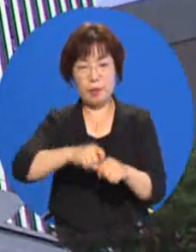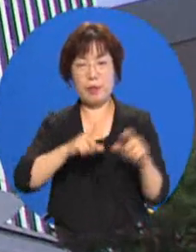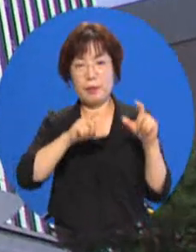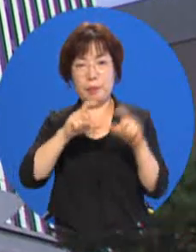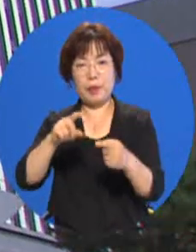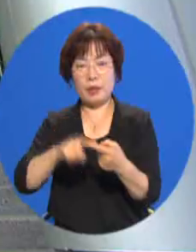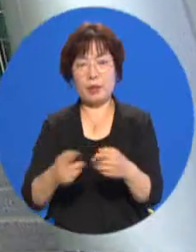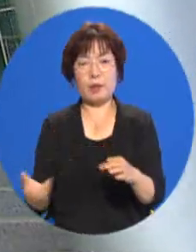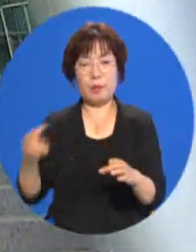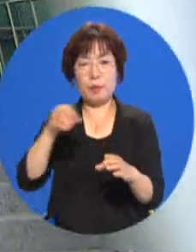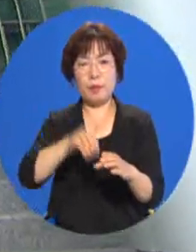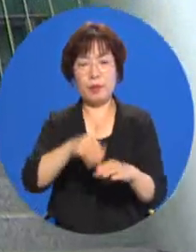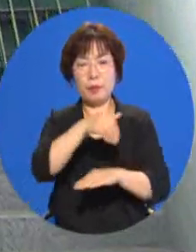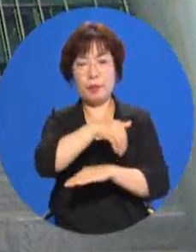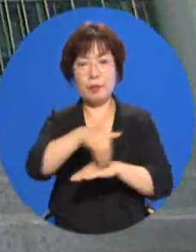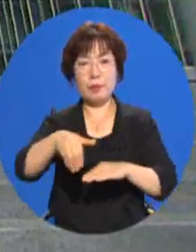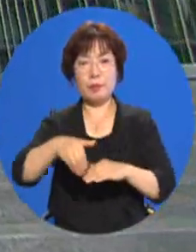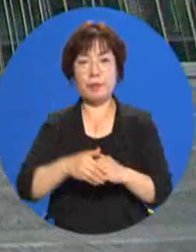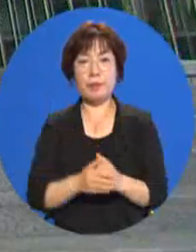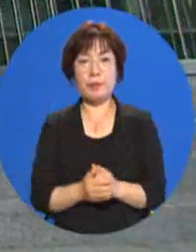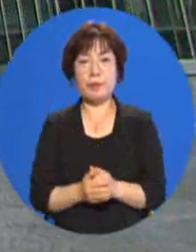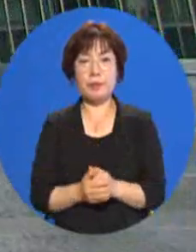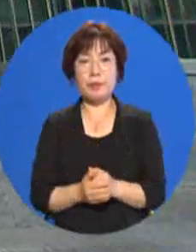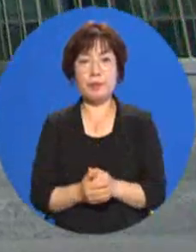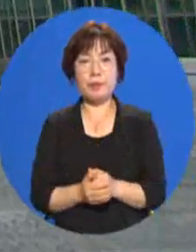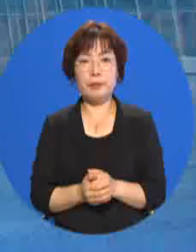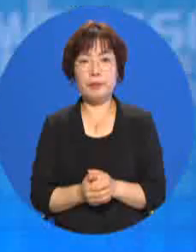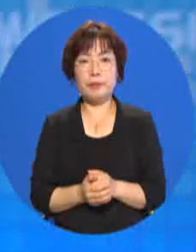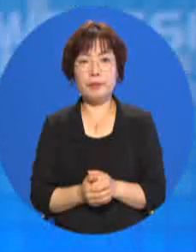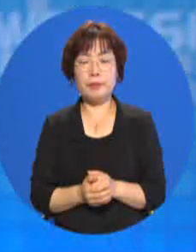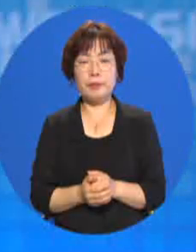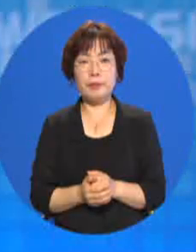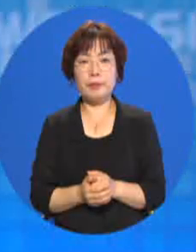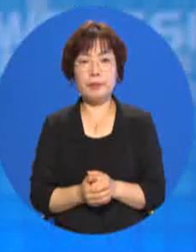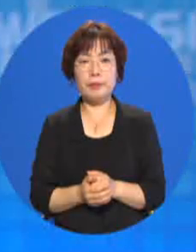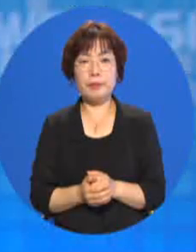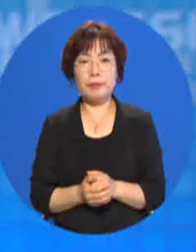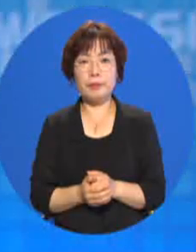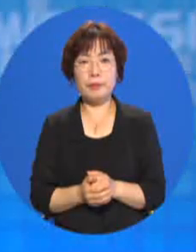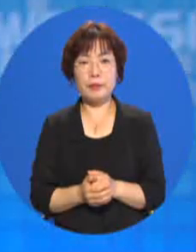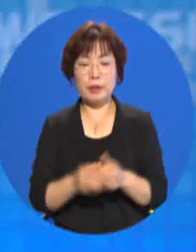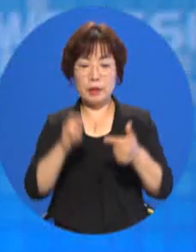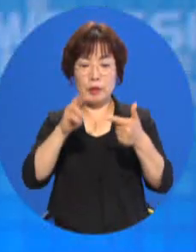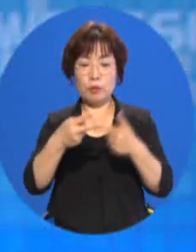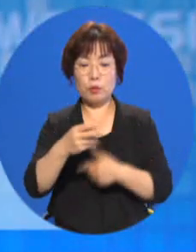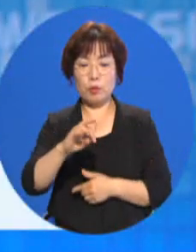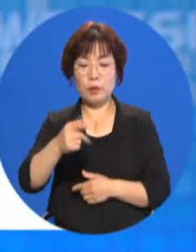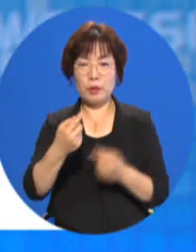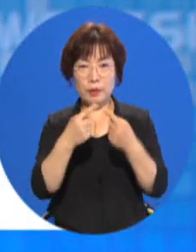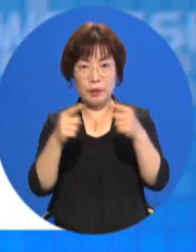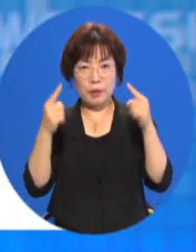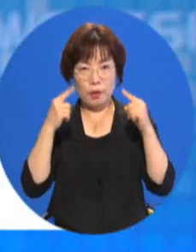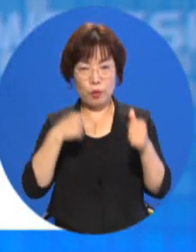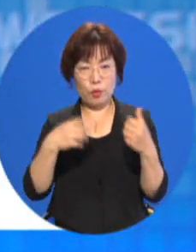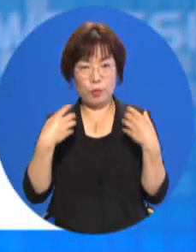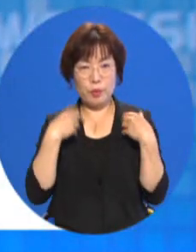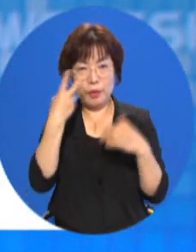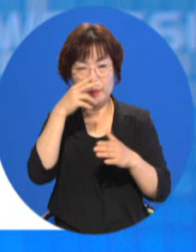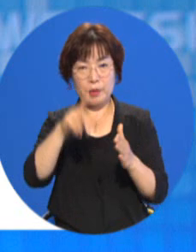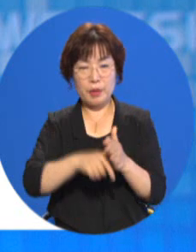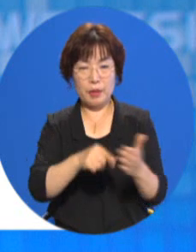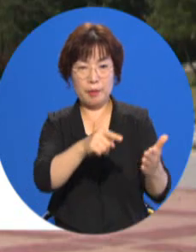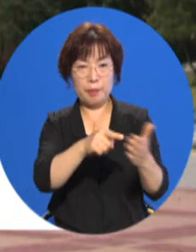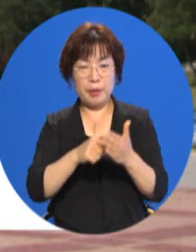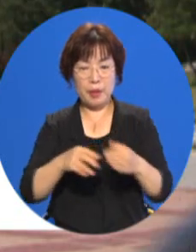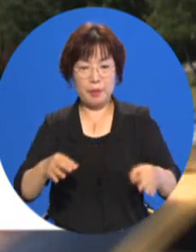반영하겠다고 밝혔습니다. 나주 동신대학교가 교육부 감사에서